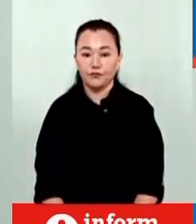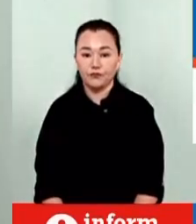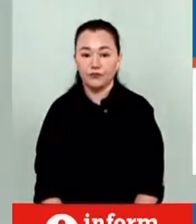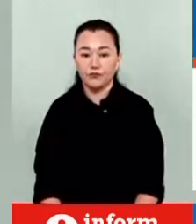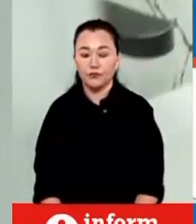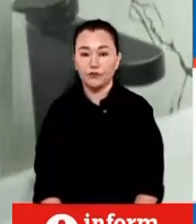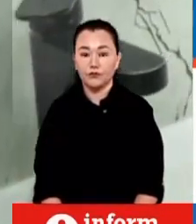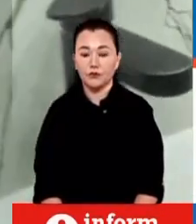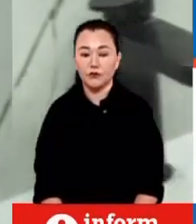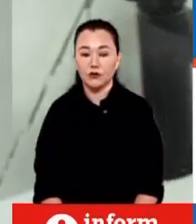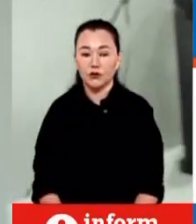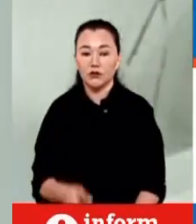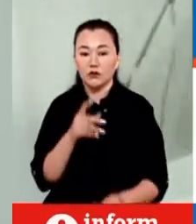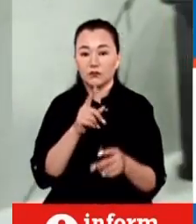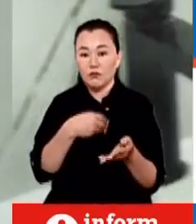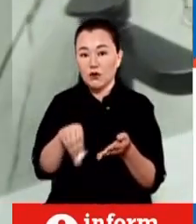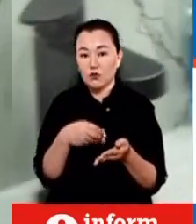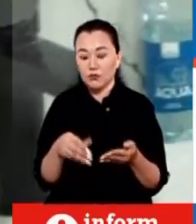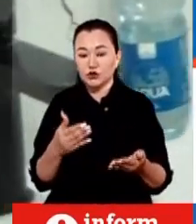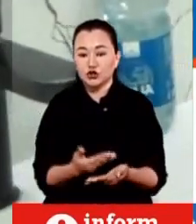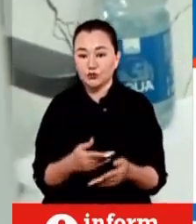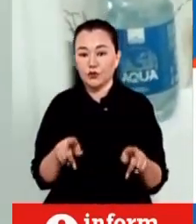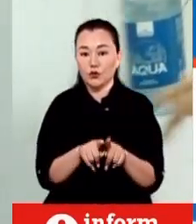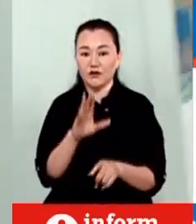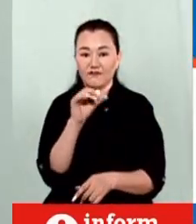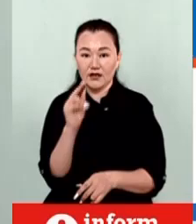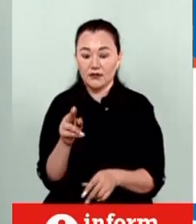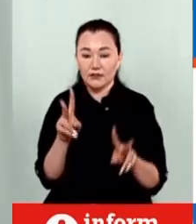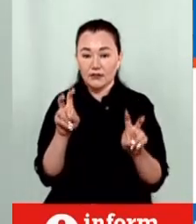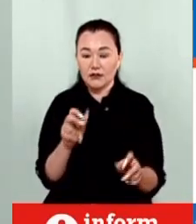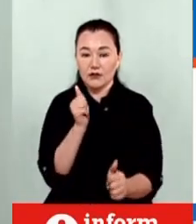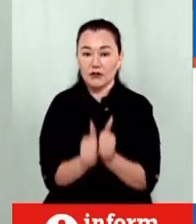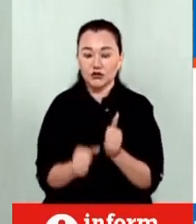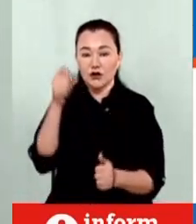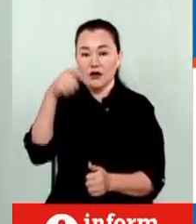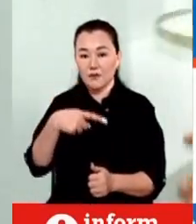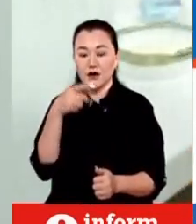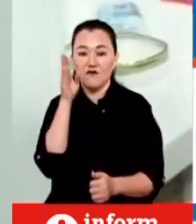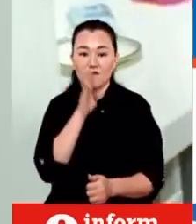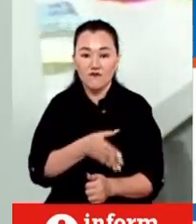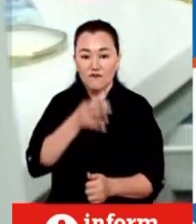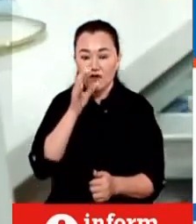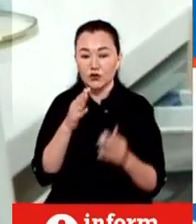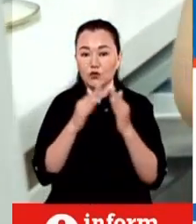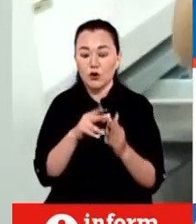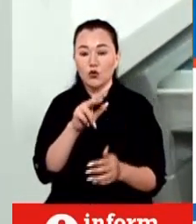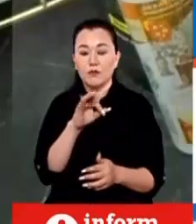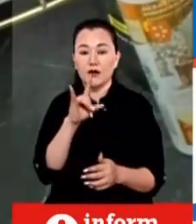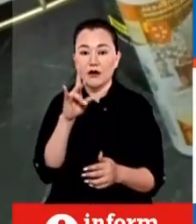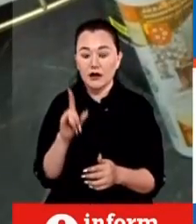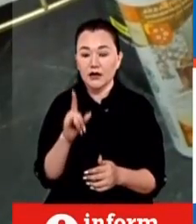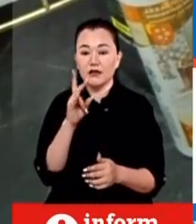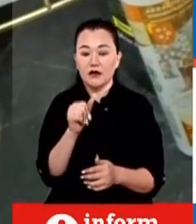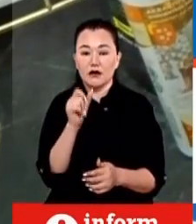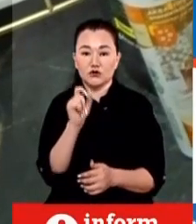Бутылки набираем. Живем в таком веке, называется, да? Каждая капля живительной влаги в доме Кульпары Хамитбековой на